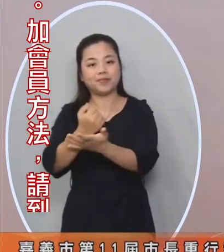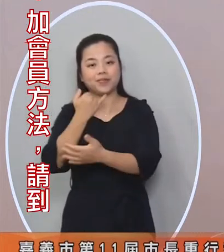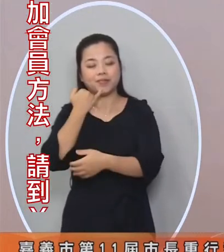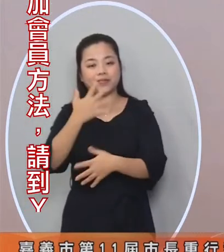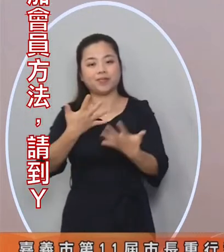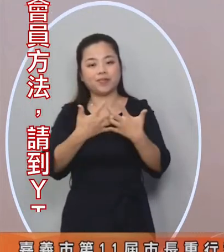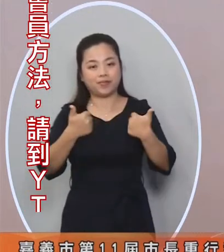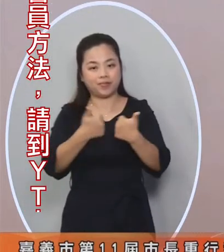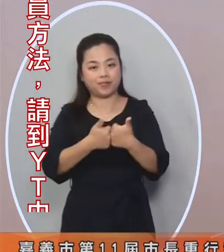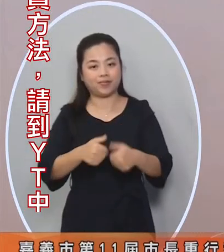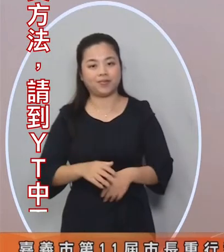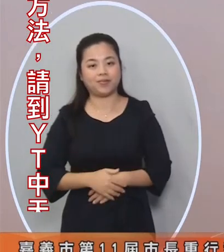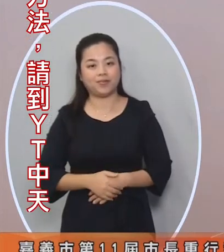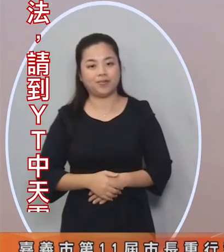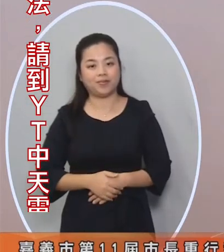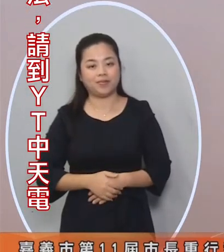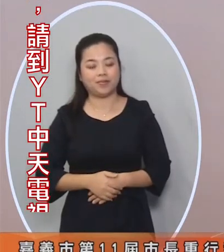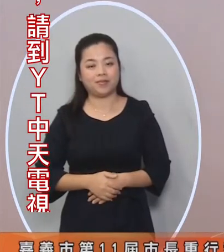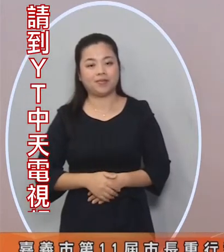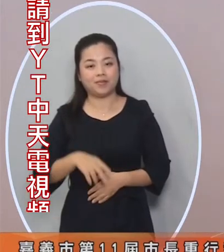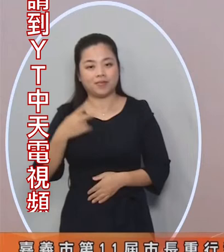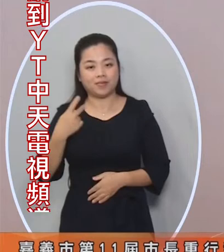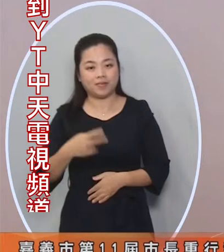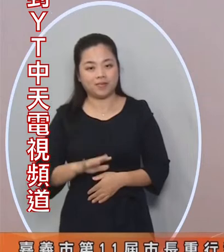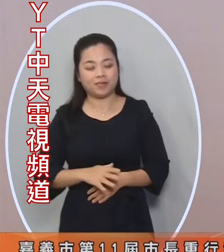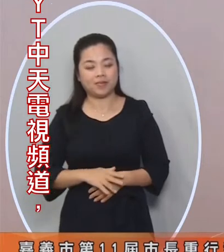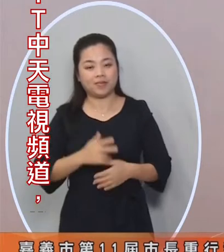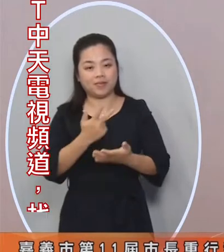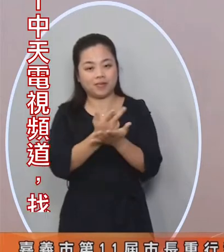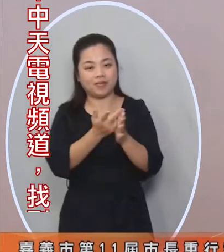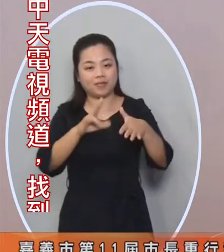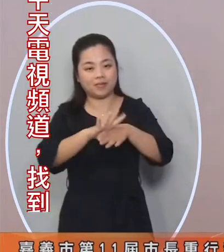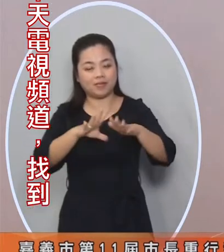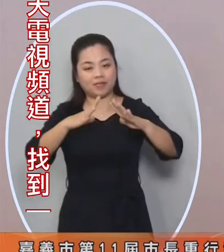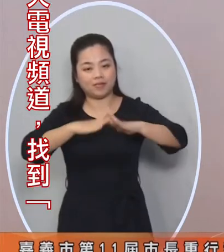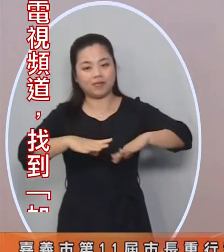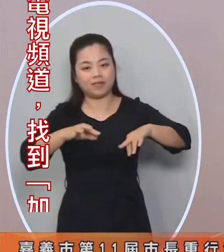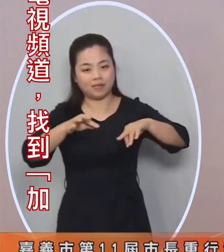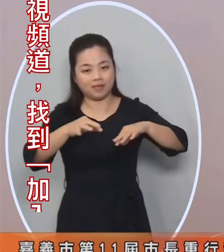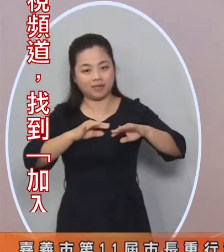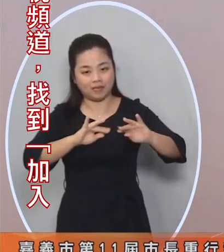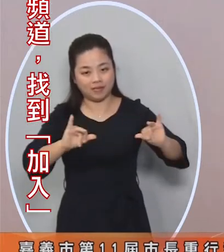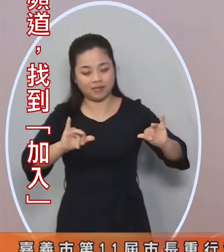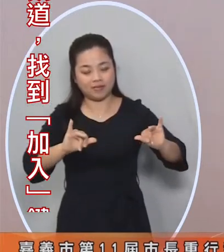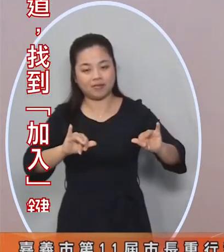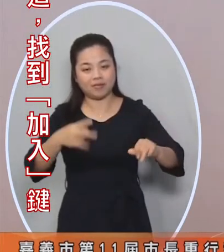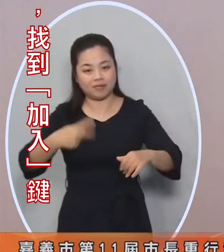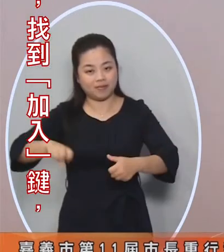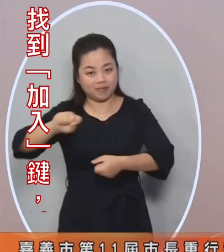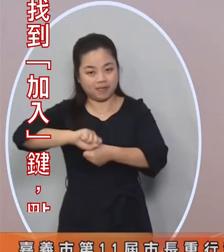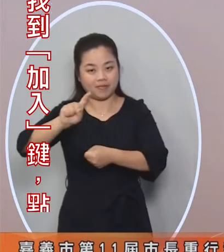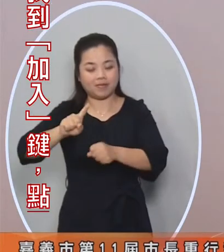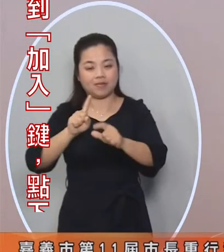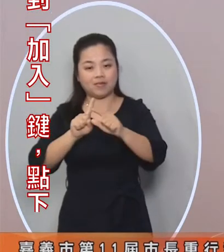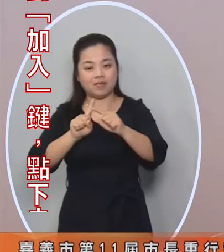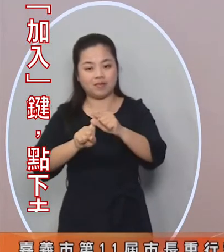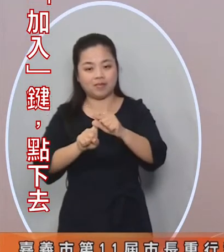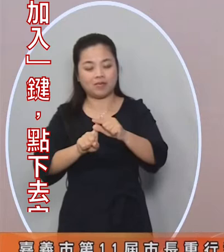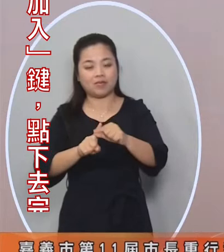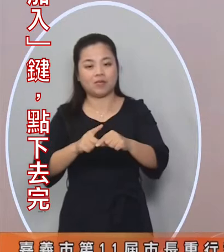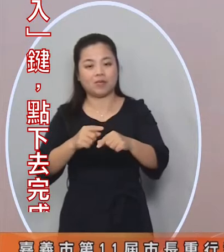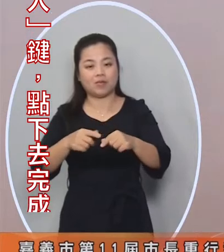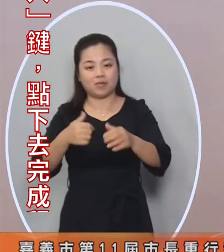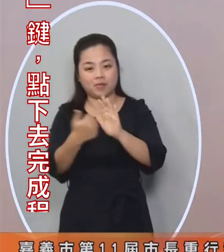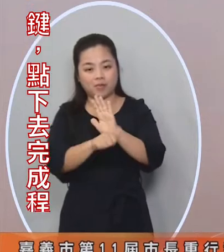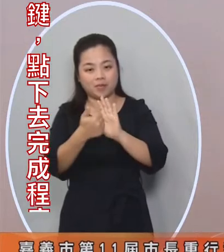更多的机会。还有 WIN 在文创的 WIN 艺文基地，我们希望再增加一个中型表演还有展览空